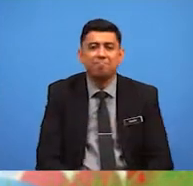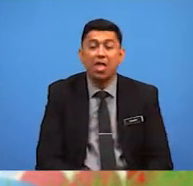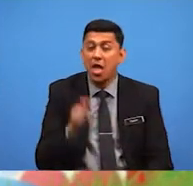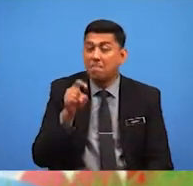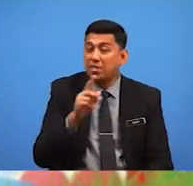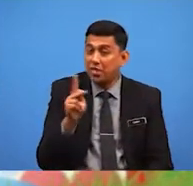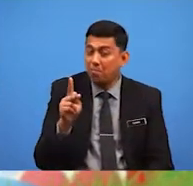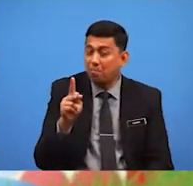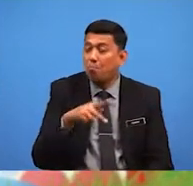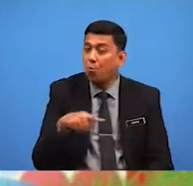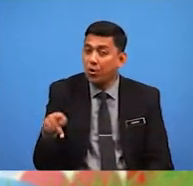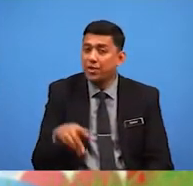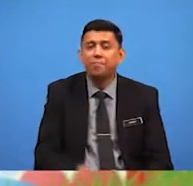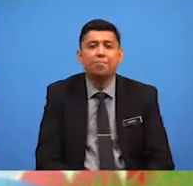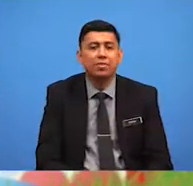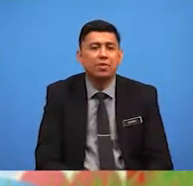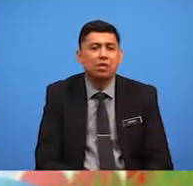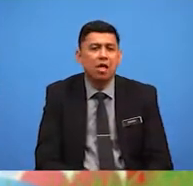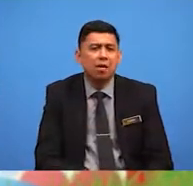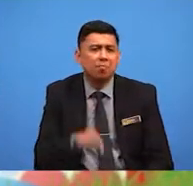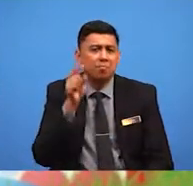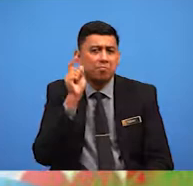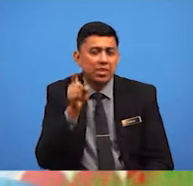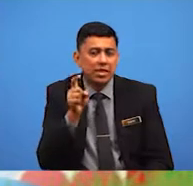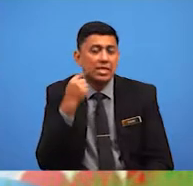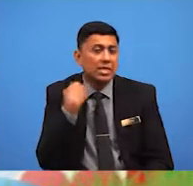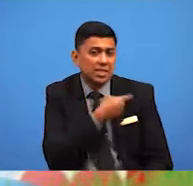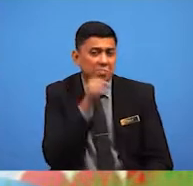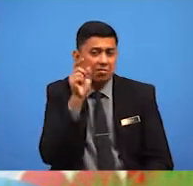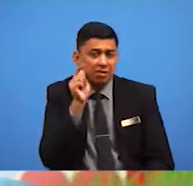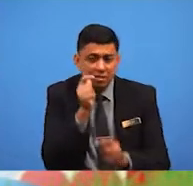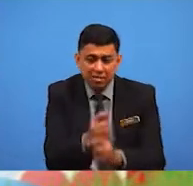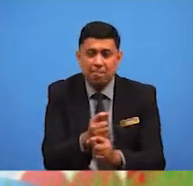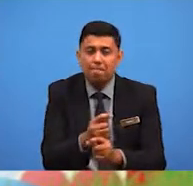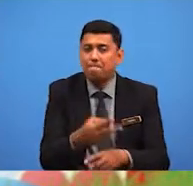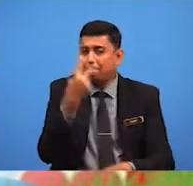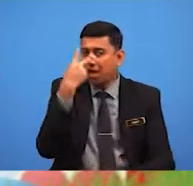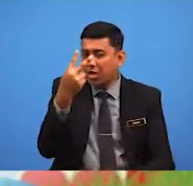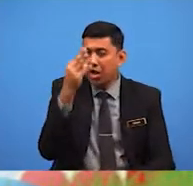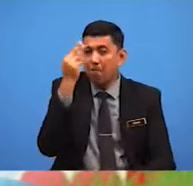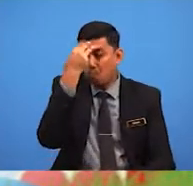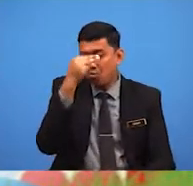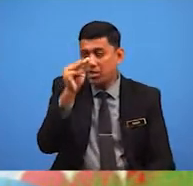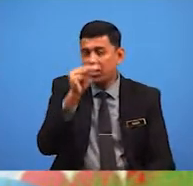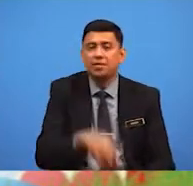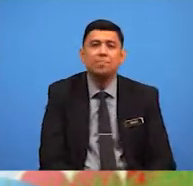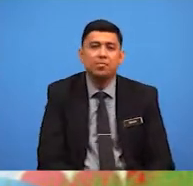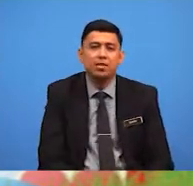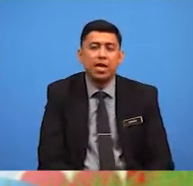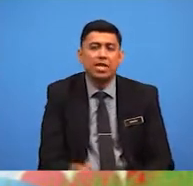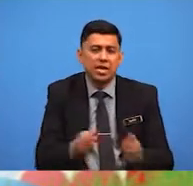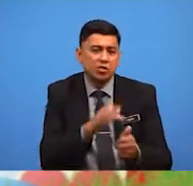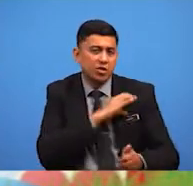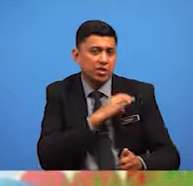Meskipun mempunyai kelemahan, kita tetap akan dipandang mulia sekiranya mempunyai ciri-ciri